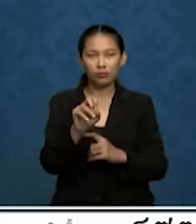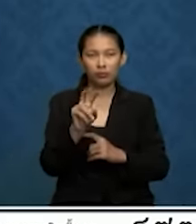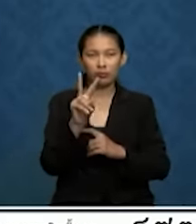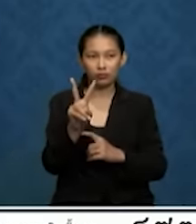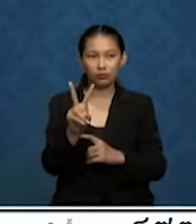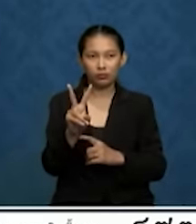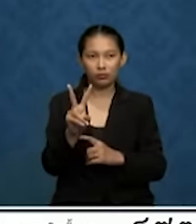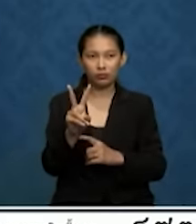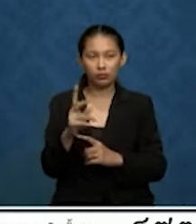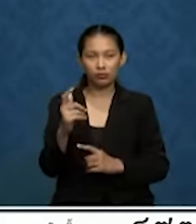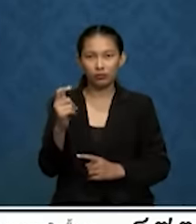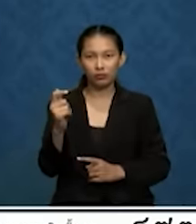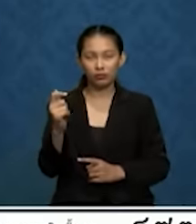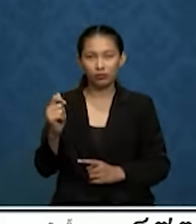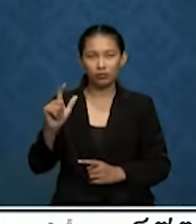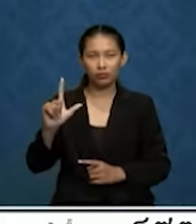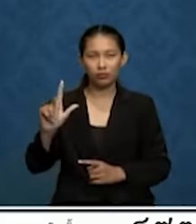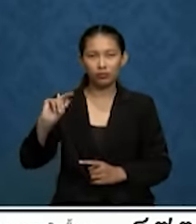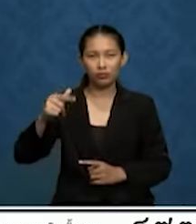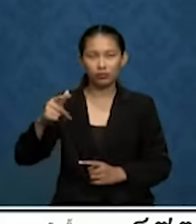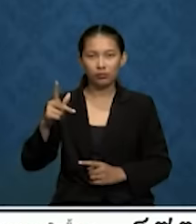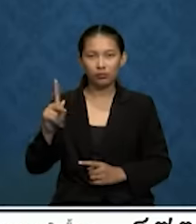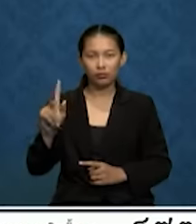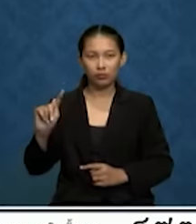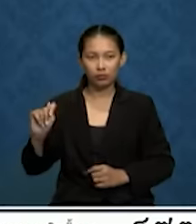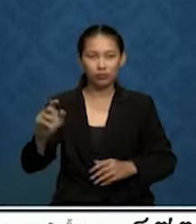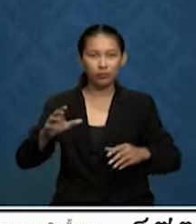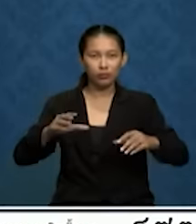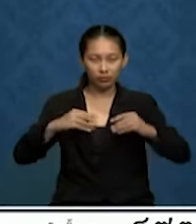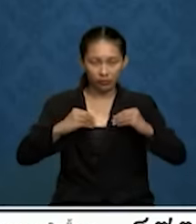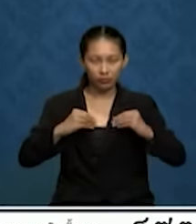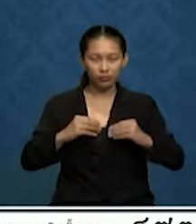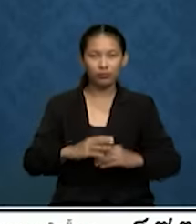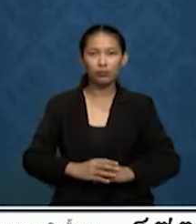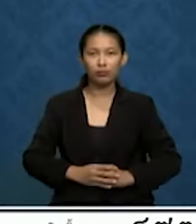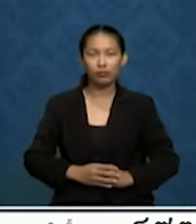482นายอลงกตมณีกาศ เห็นชอบครับ